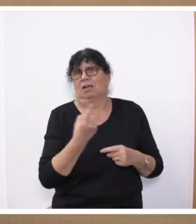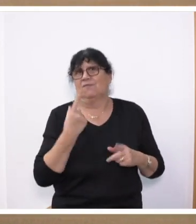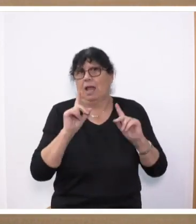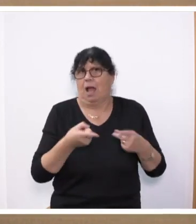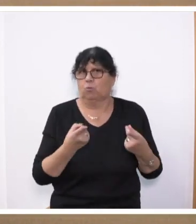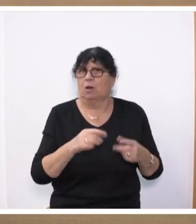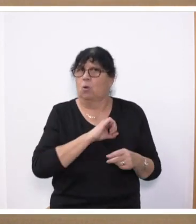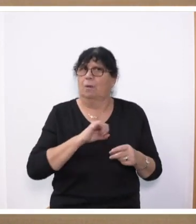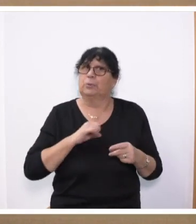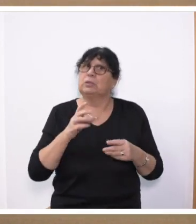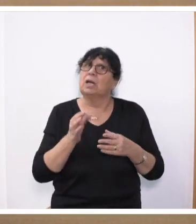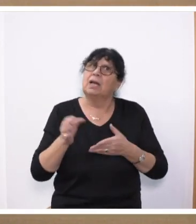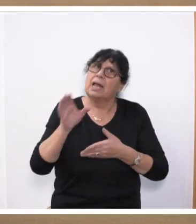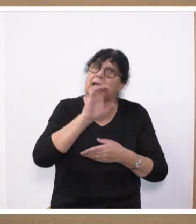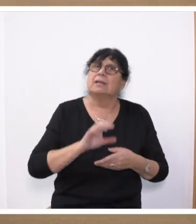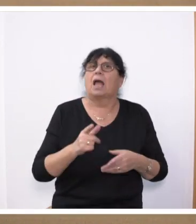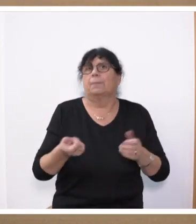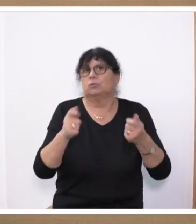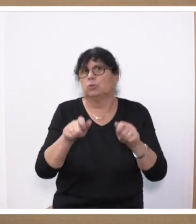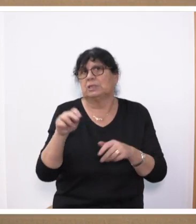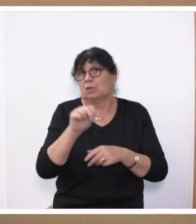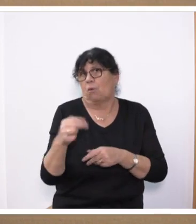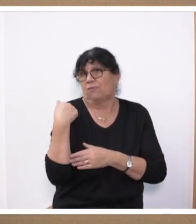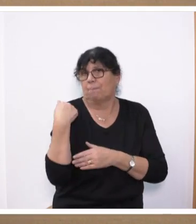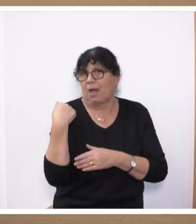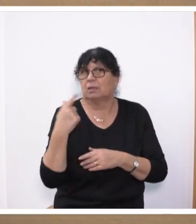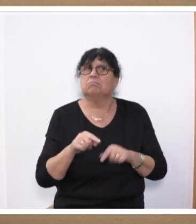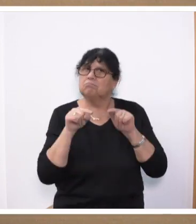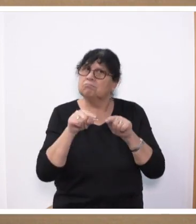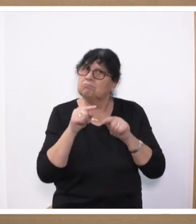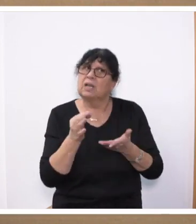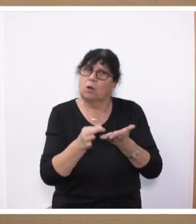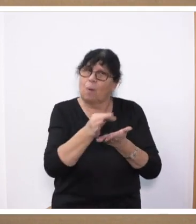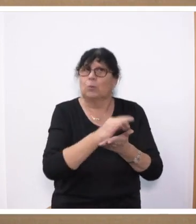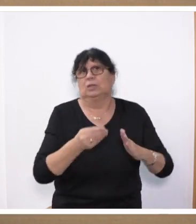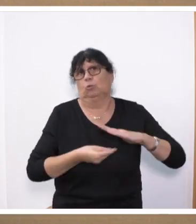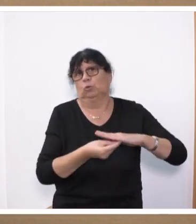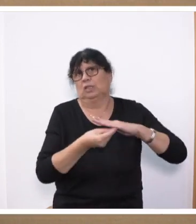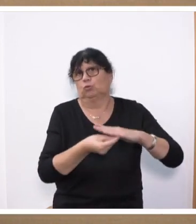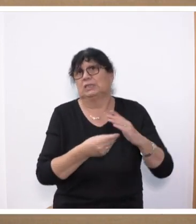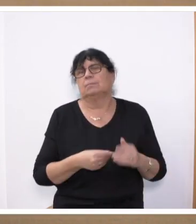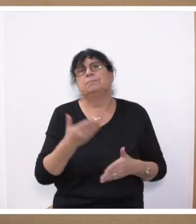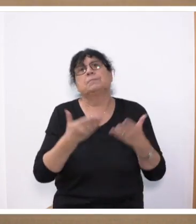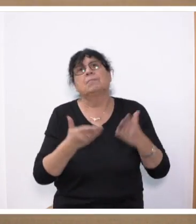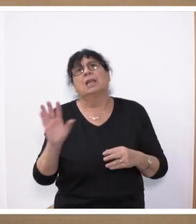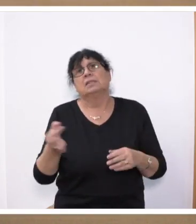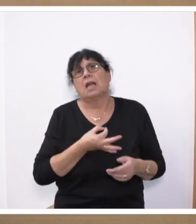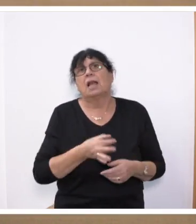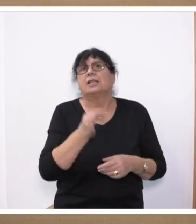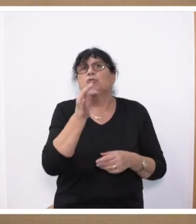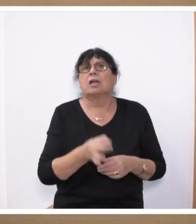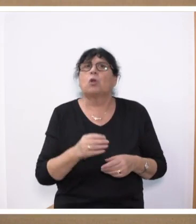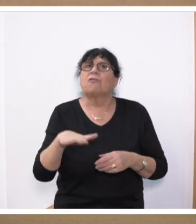neuesten Bund-Länder-Beschlüsse vom November. Wir stehen dort an der Seite der Kommunen. So manches saarländisches